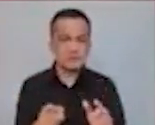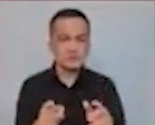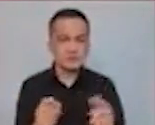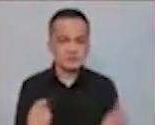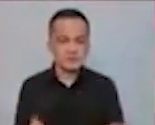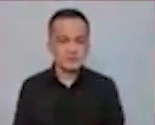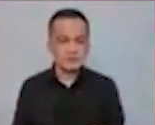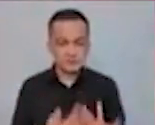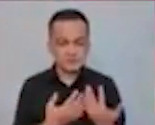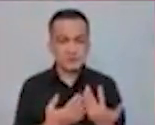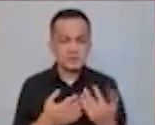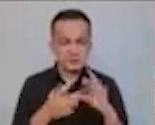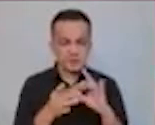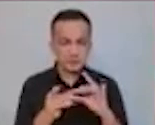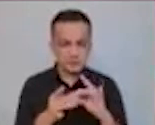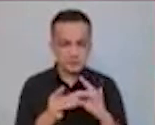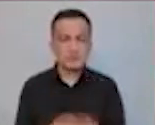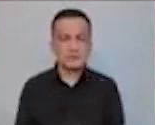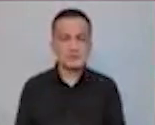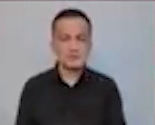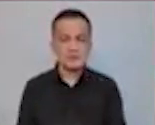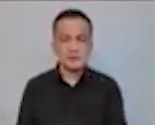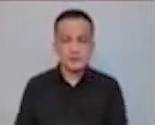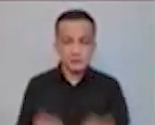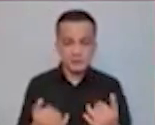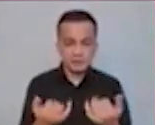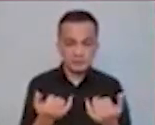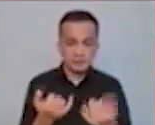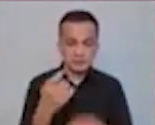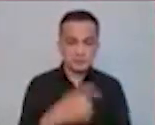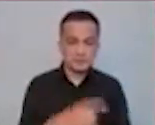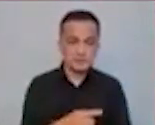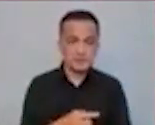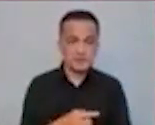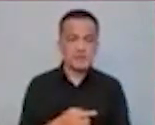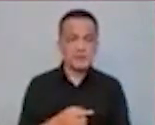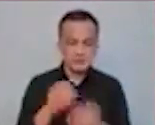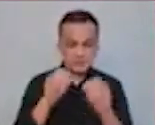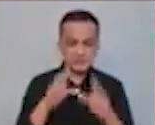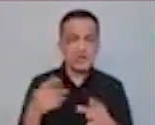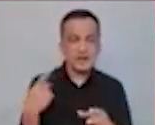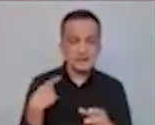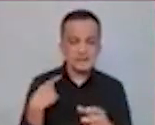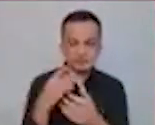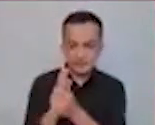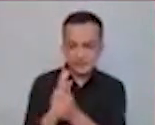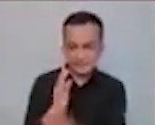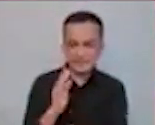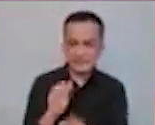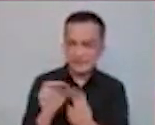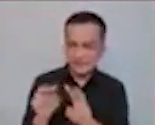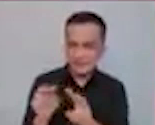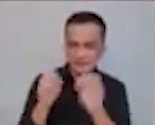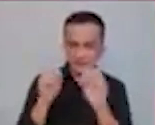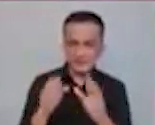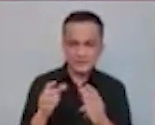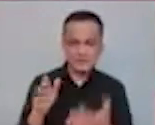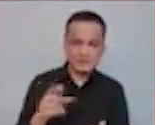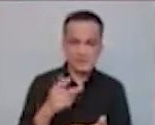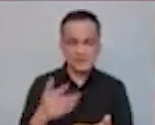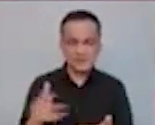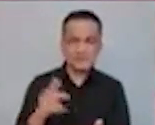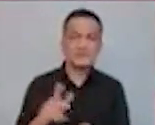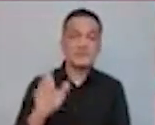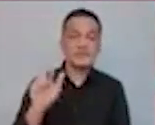kwento. Magkakaroon din ngayong araw ng tinatawag na Teachers Got Talent kung saan makikita natin ang mga guro na mag-perform. Mamaya mayroon